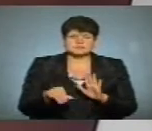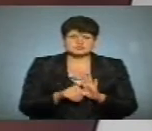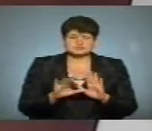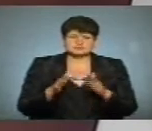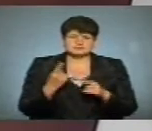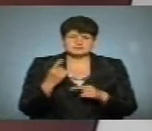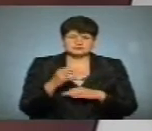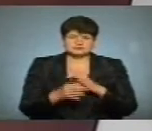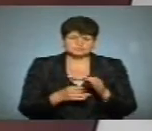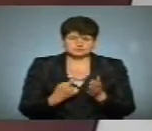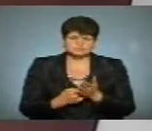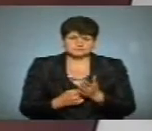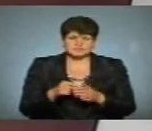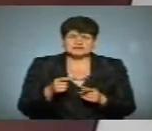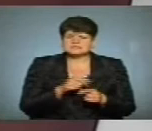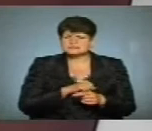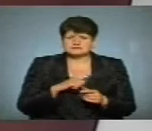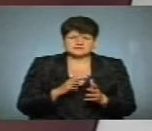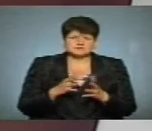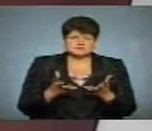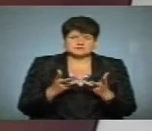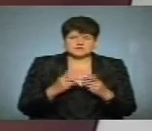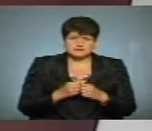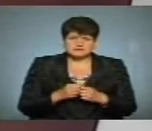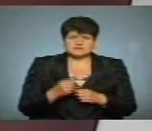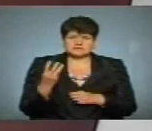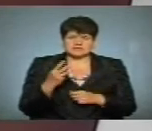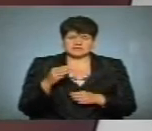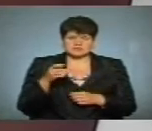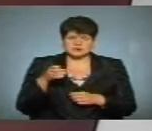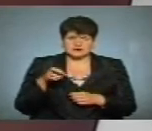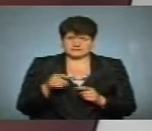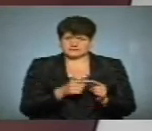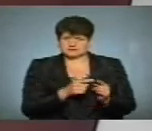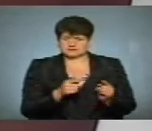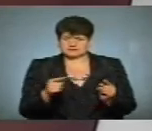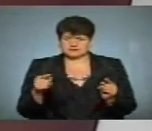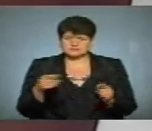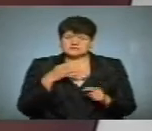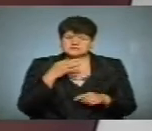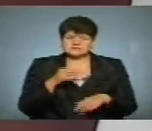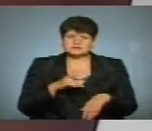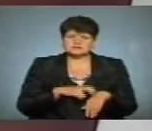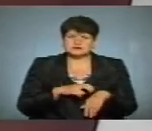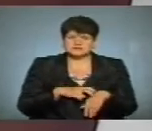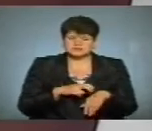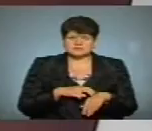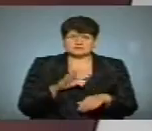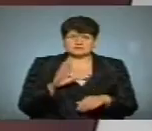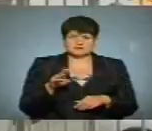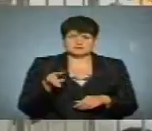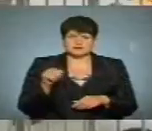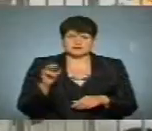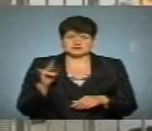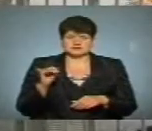підтвердили на Тернопільщині. Це найбільша кількість випадків ковіду з 3 травня, розповів епідеміолог обласного лабораторного центру Володимир